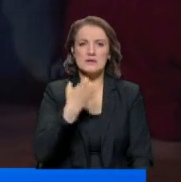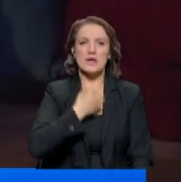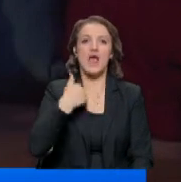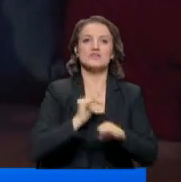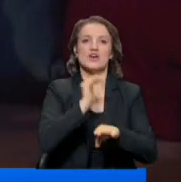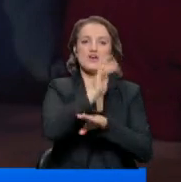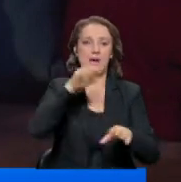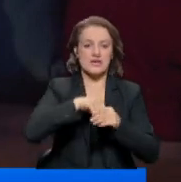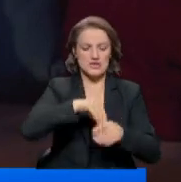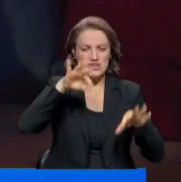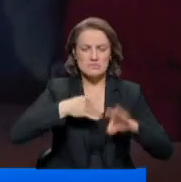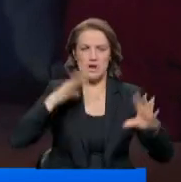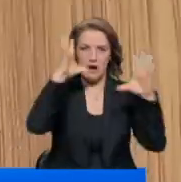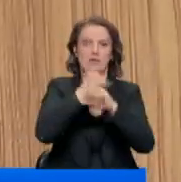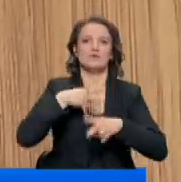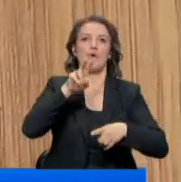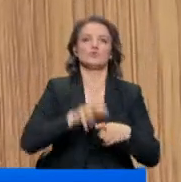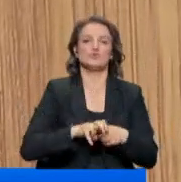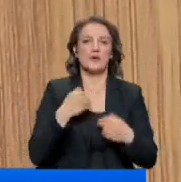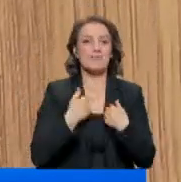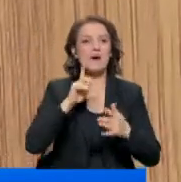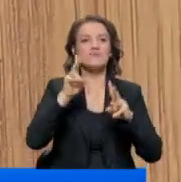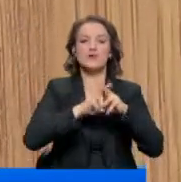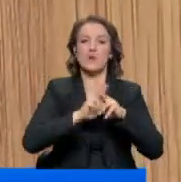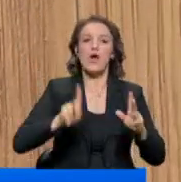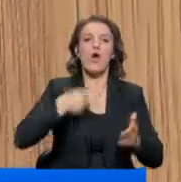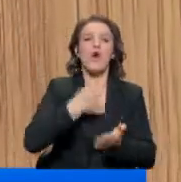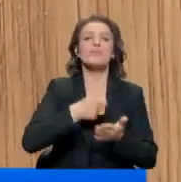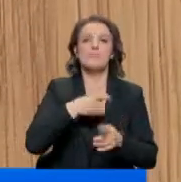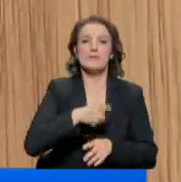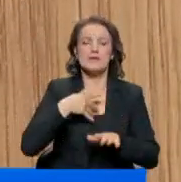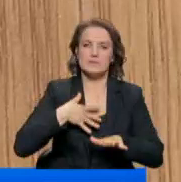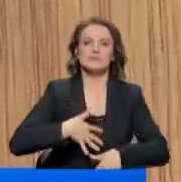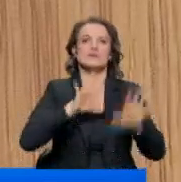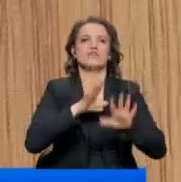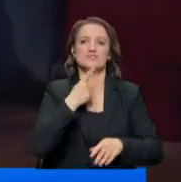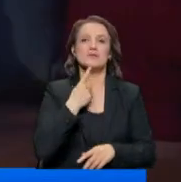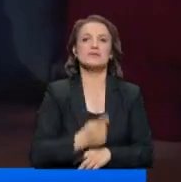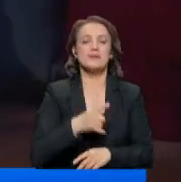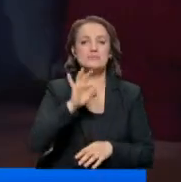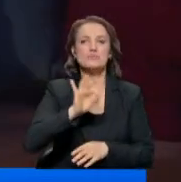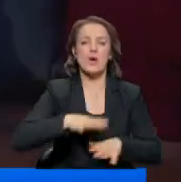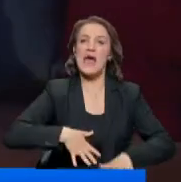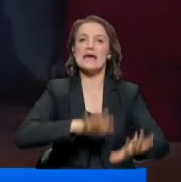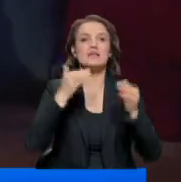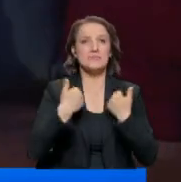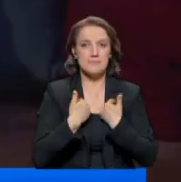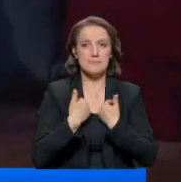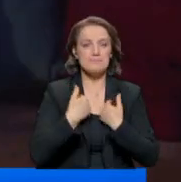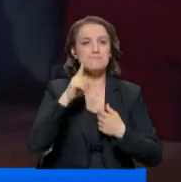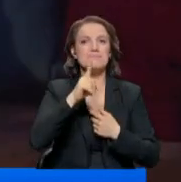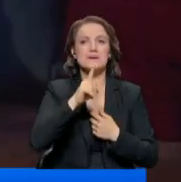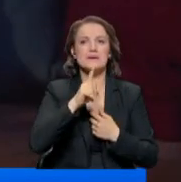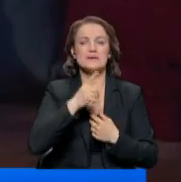için şimdi karanlıkta oturacağım. Fatura ödememe çıkışını direniş diye tanımladı Kılıçdaroğlu. Bu eylemim bir